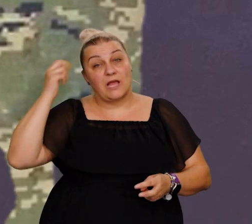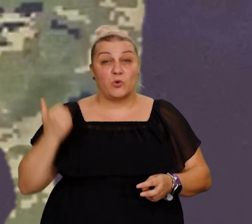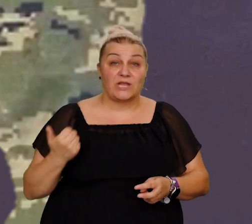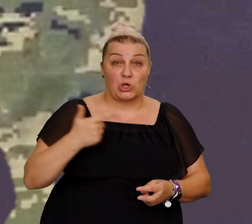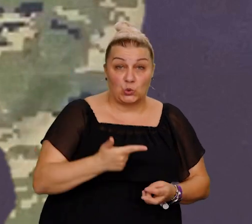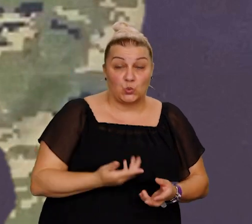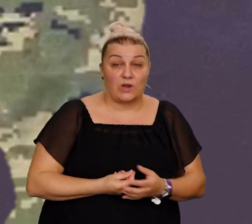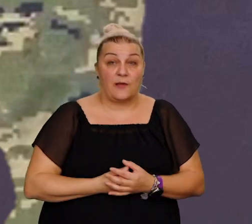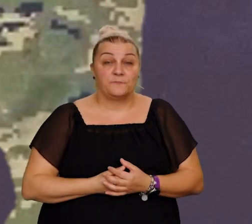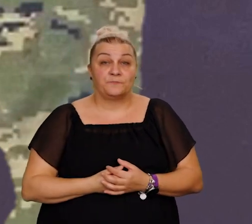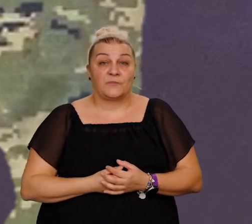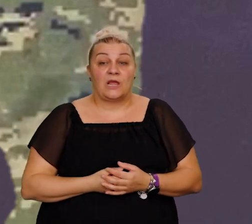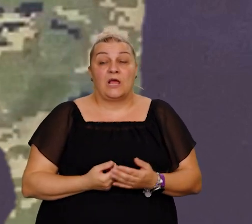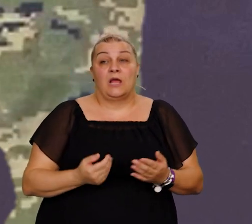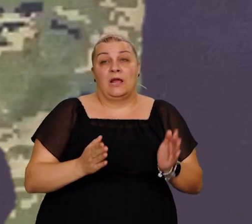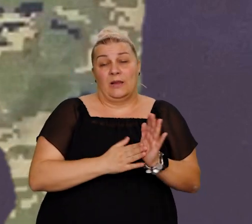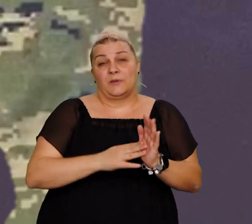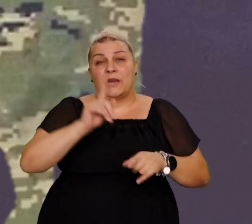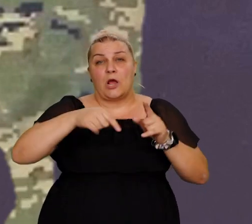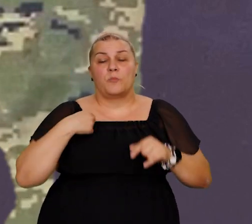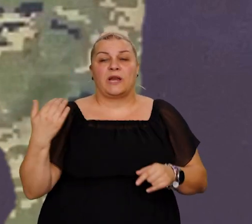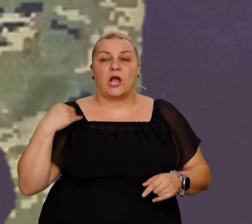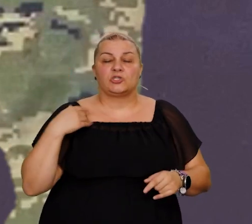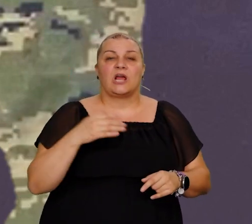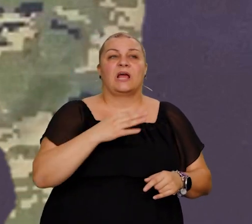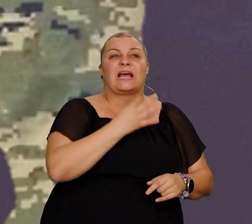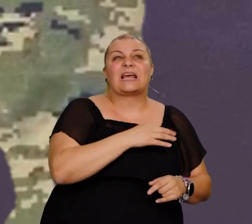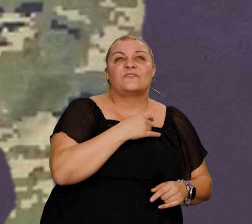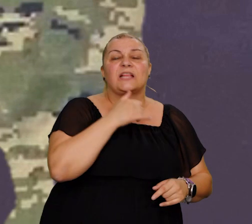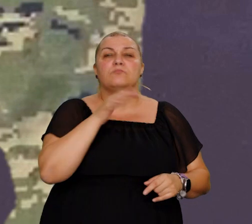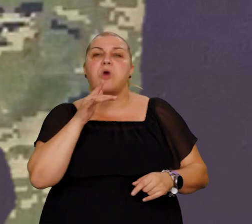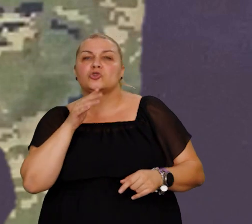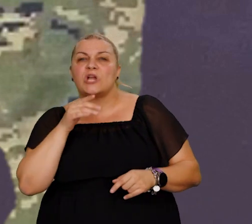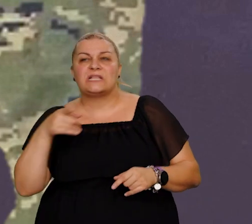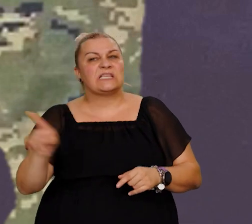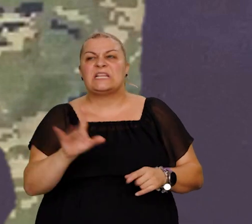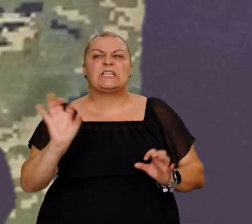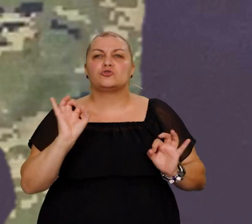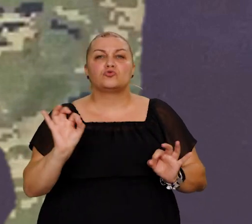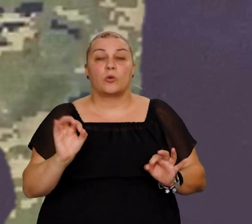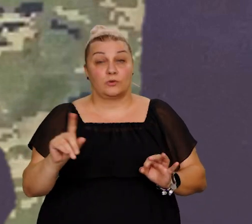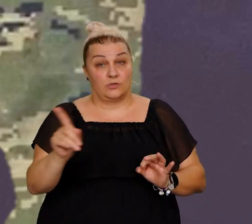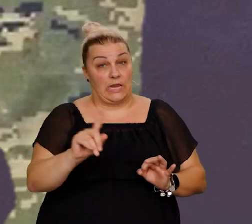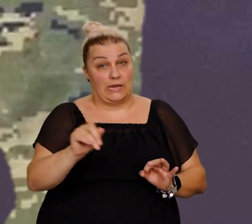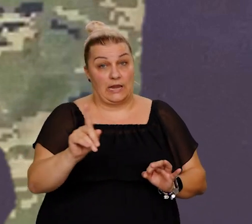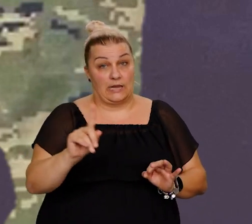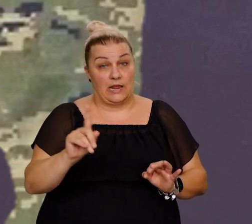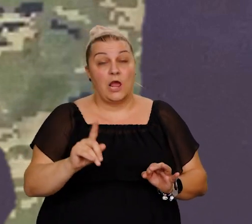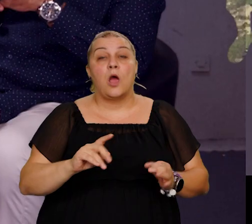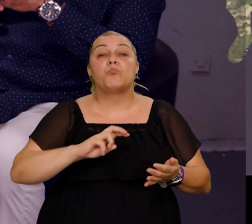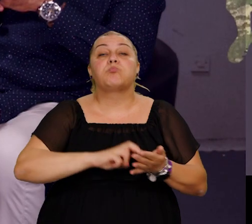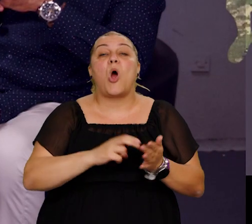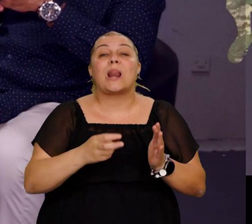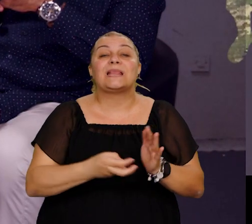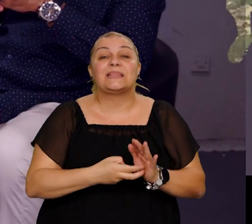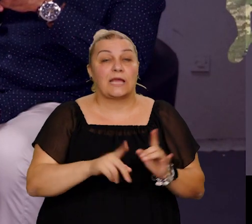druge. Kad mi neko kaže Hrvati i Bošnjaci nisu dobro, ja kažem ne, politike nisu dobro,